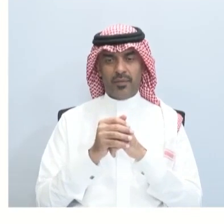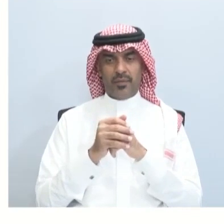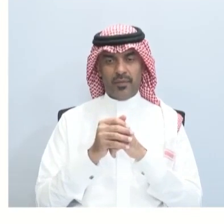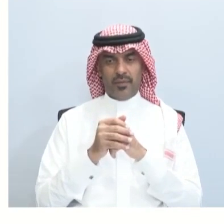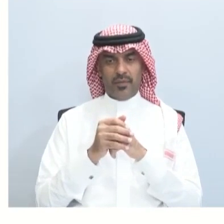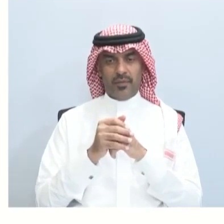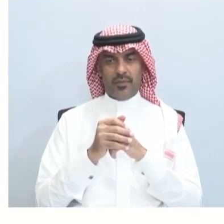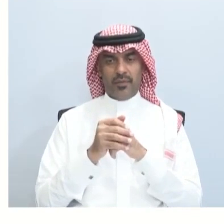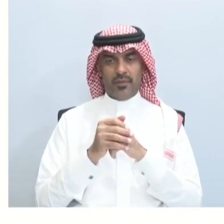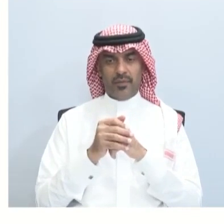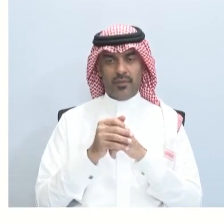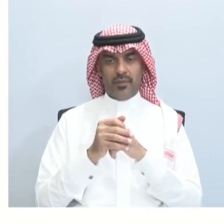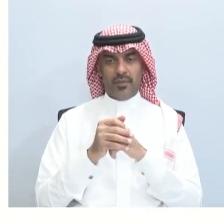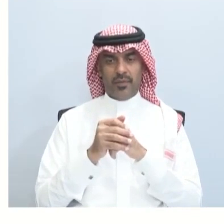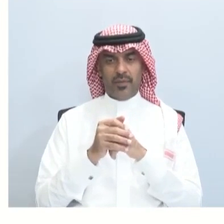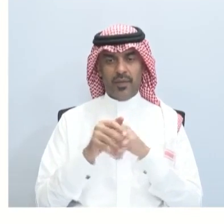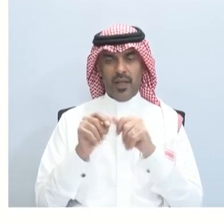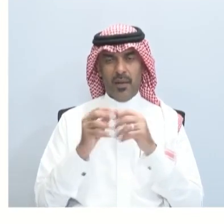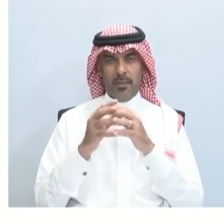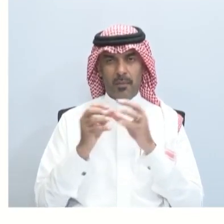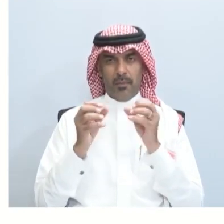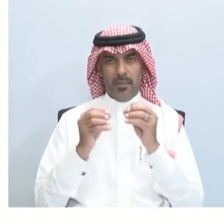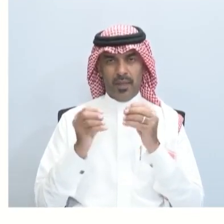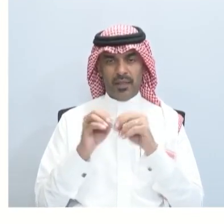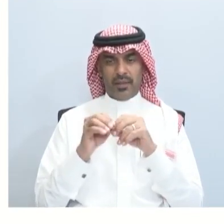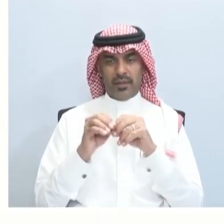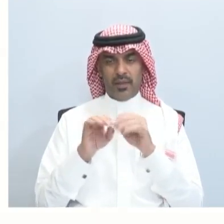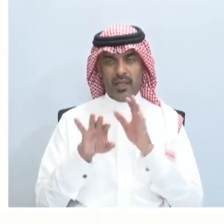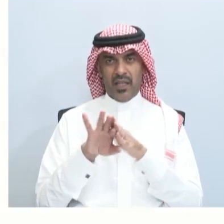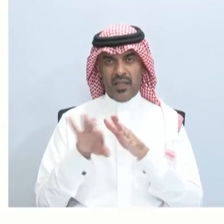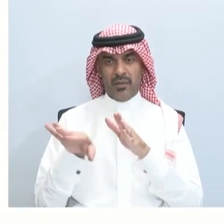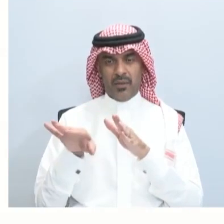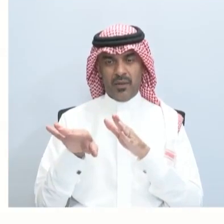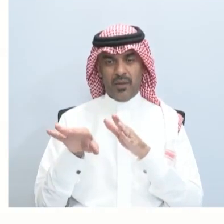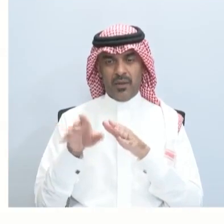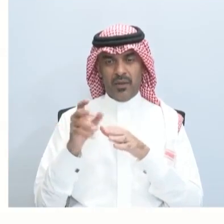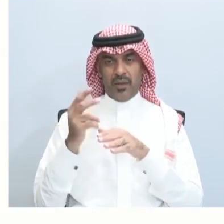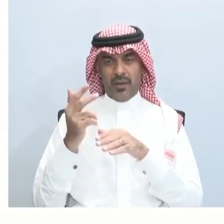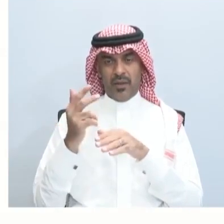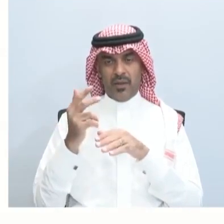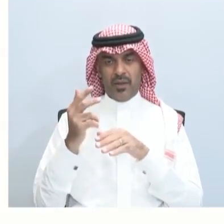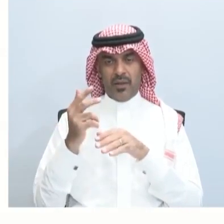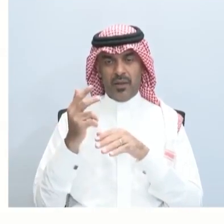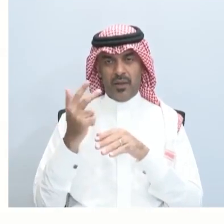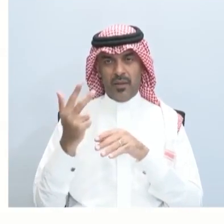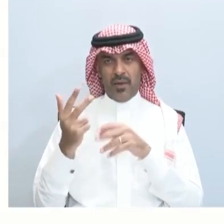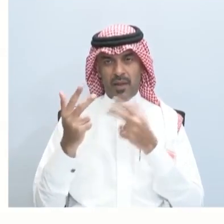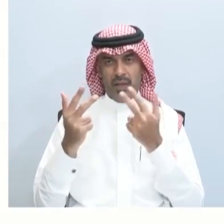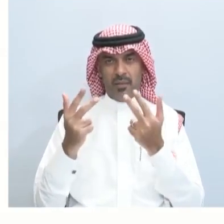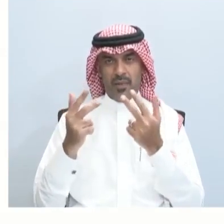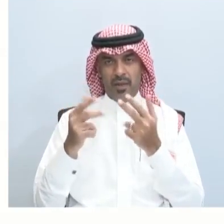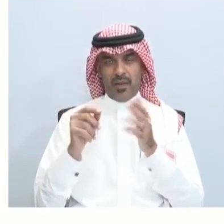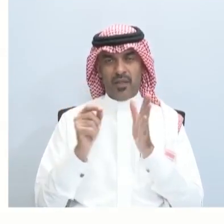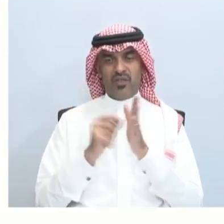ثمانيه الان نبسط في الطرف الايمن ثمانيه ناقص ثمانيه صفر